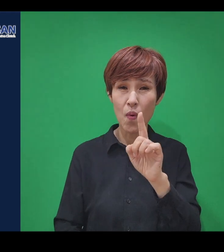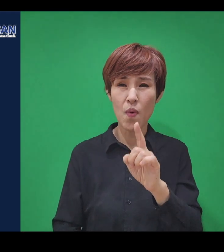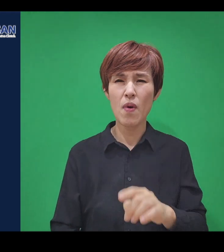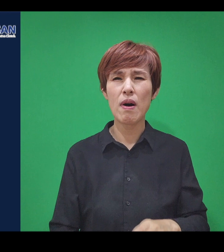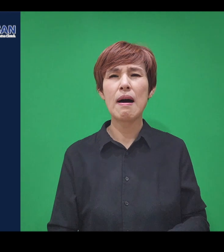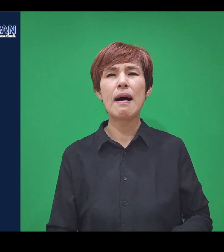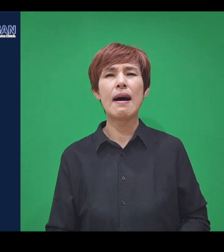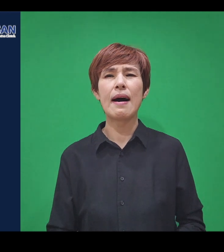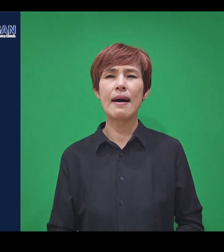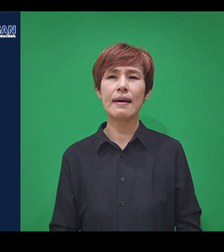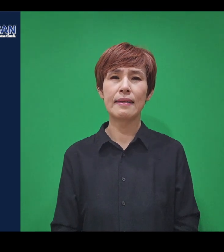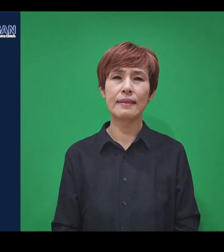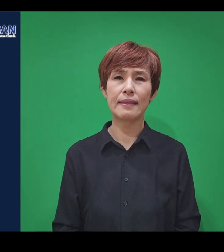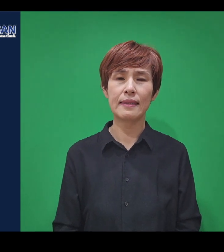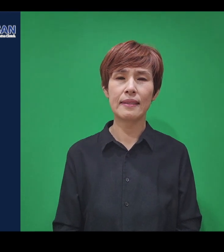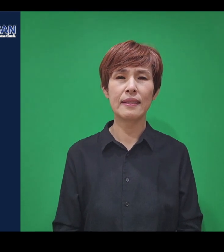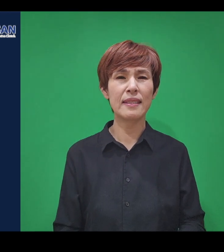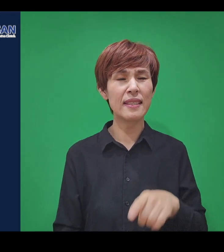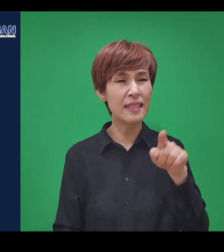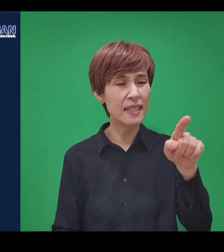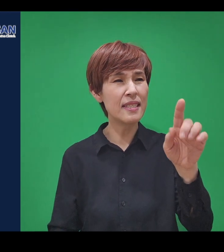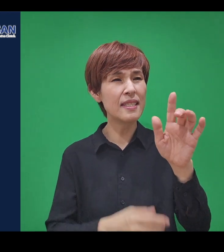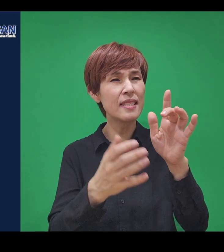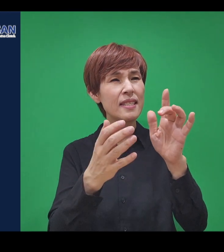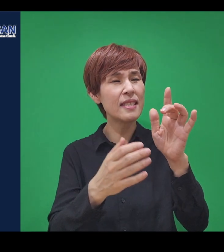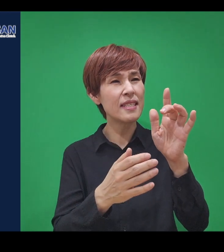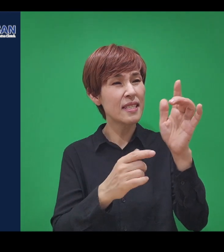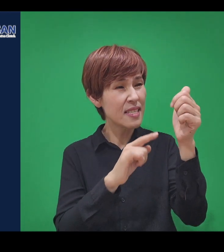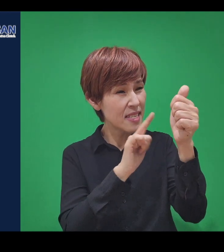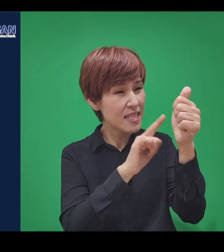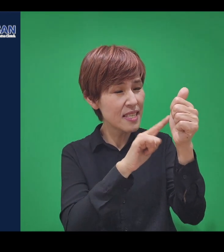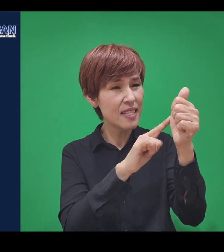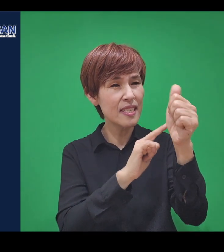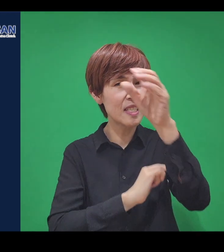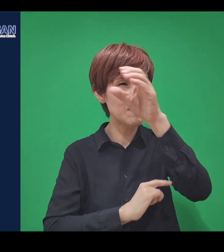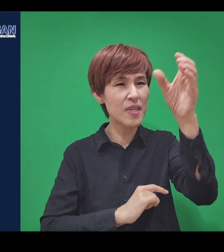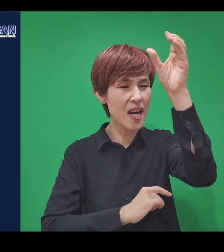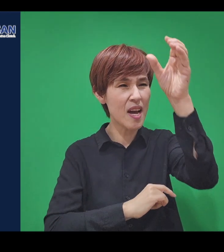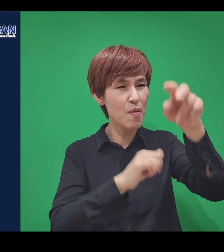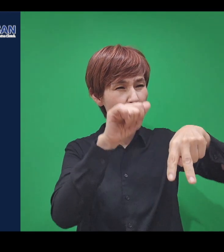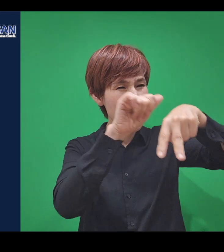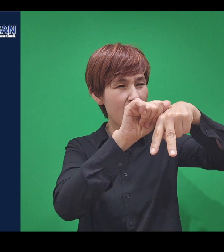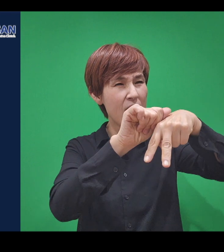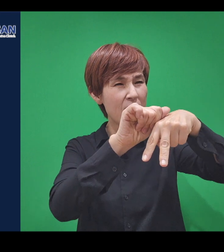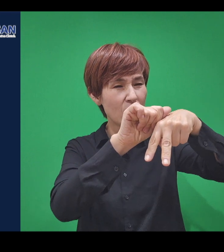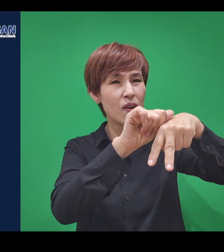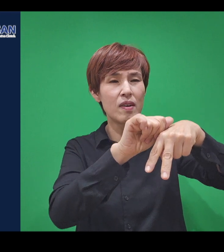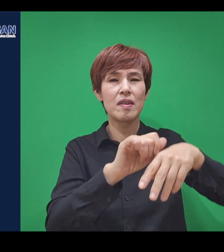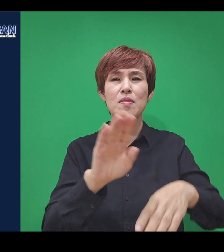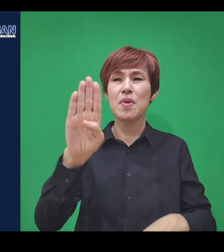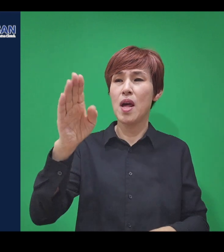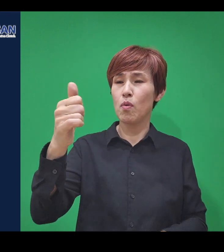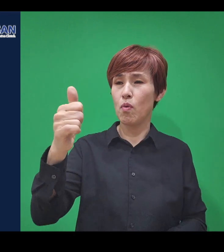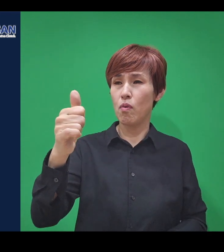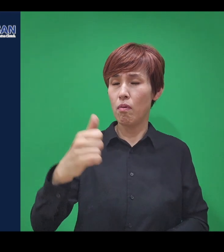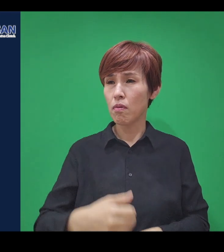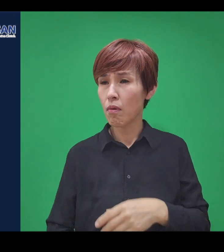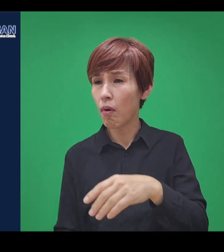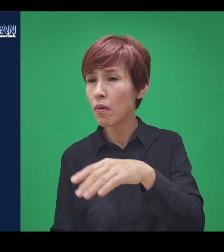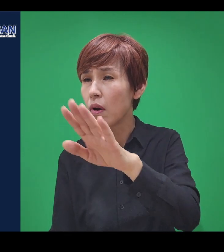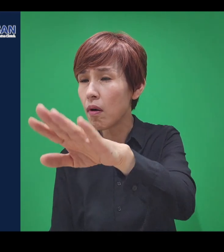없이 하소서 그를 십자가에 못 박게 하소서. 빌라도가 이르되 내가 너희 왕을 십자가에 못